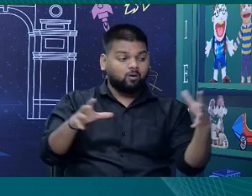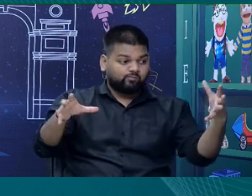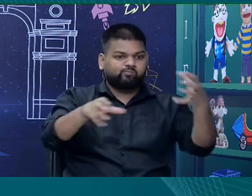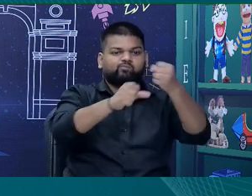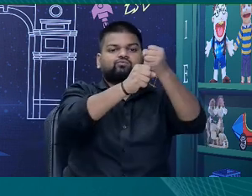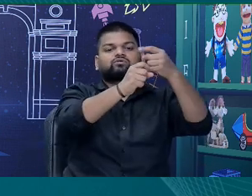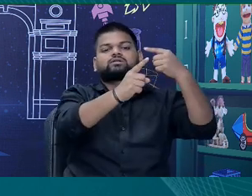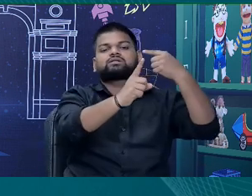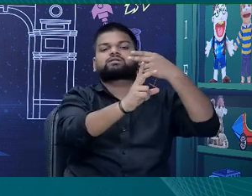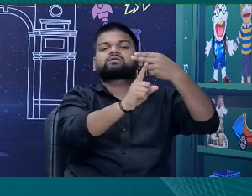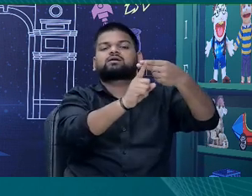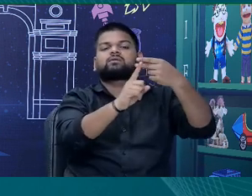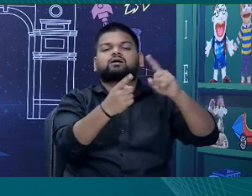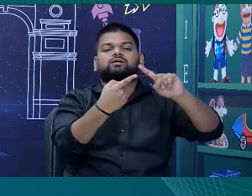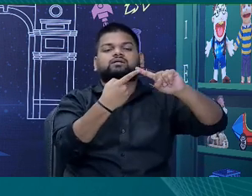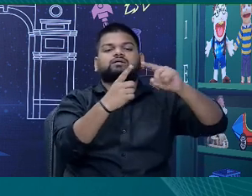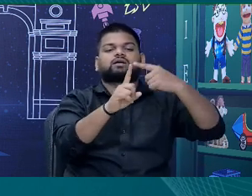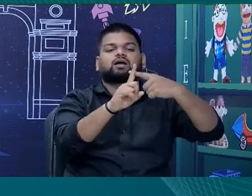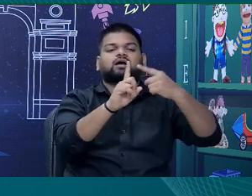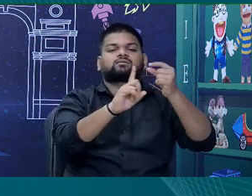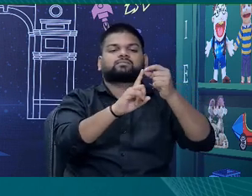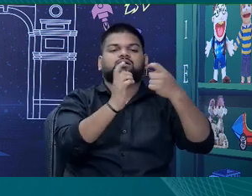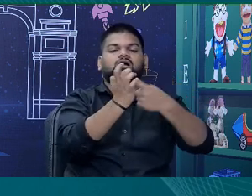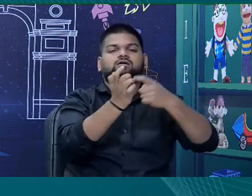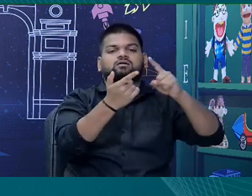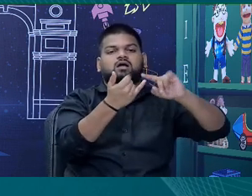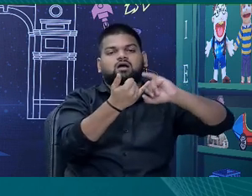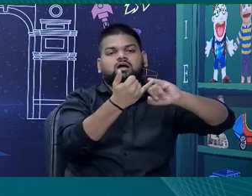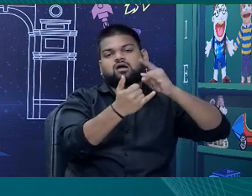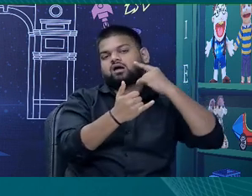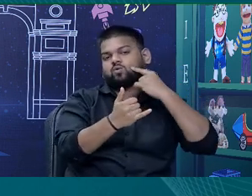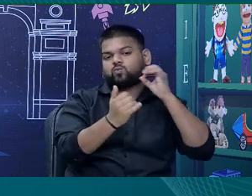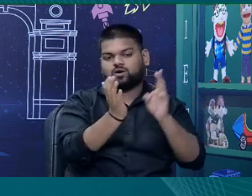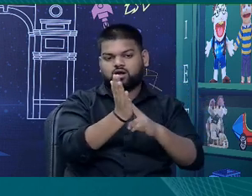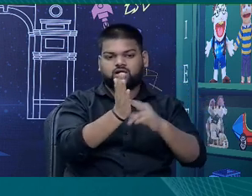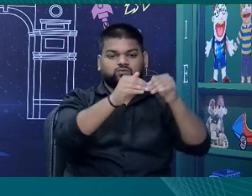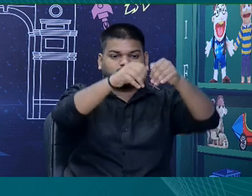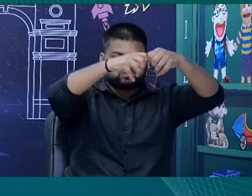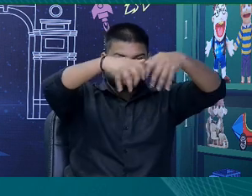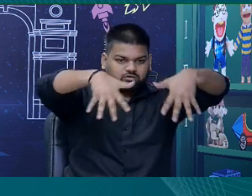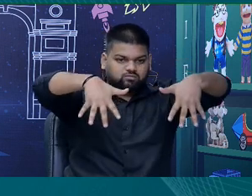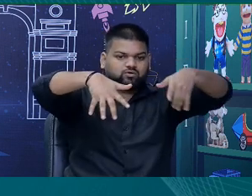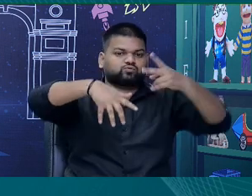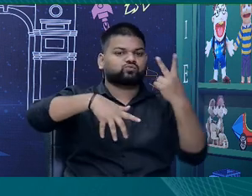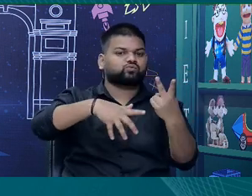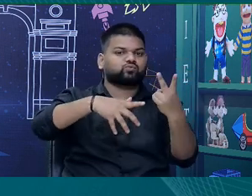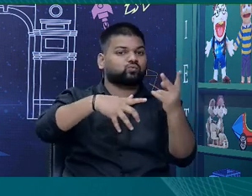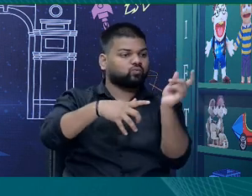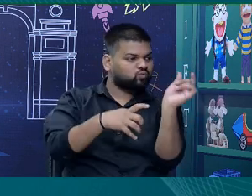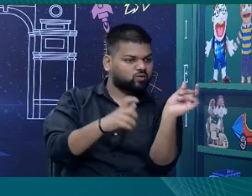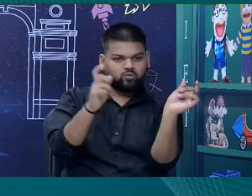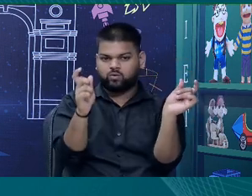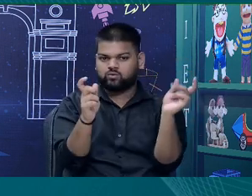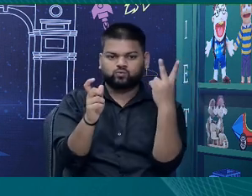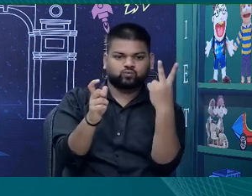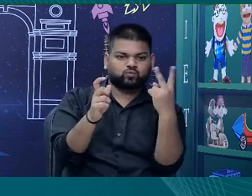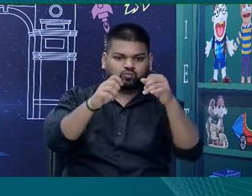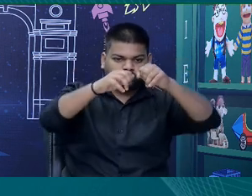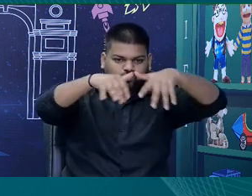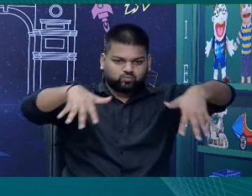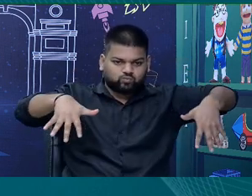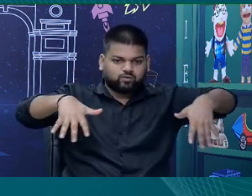न्यूमेरिकल फैक्टर है और एक्स और ए जो इधर आए हैं वो आपके अलजेब्राइक फैक्टर्स हैं अब इसी डायग्राम को जब हम इंक्लूजन की बात करते हैं